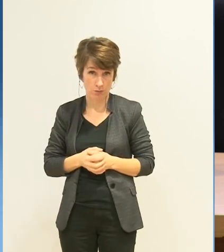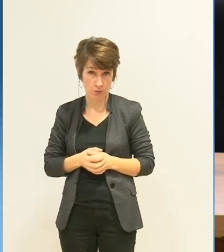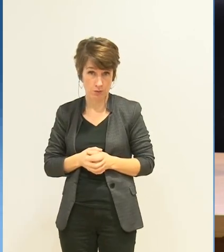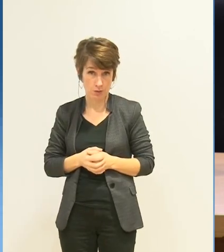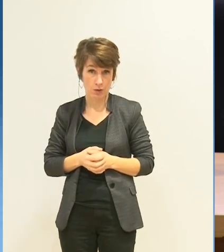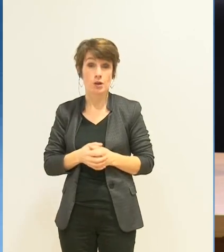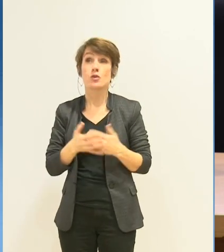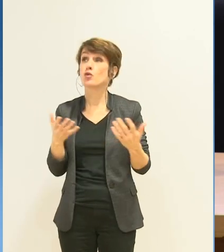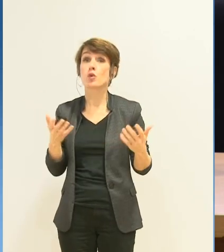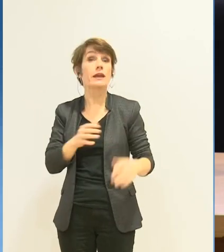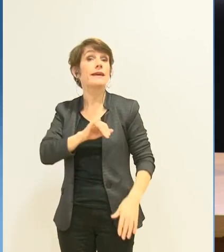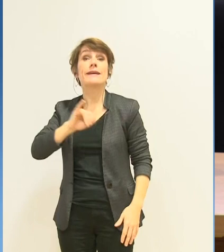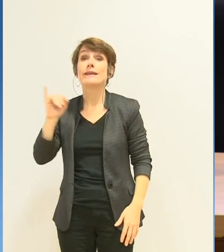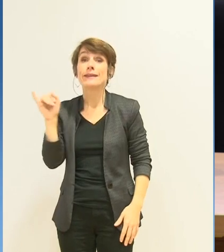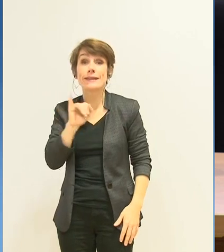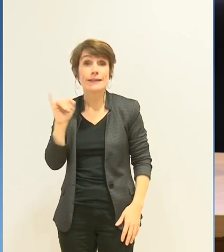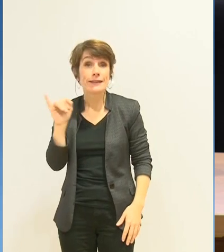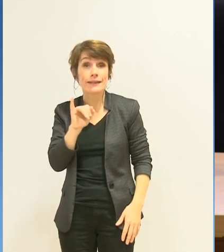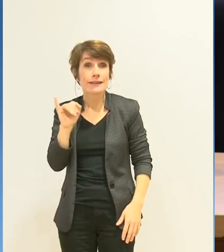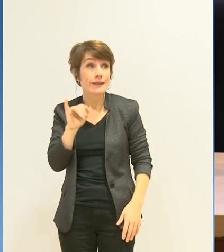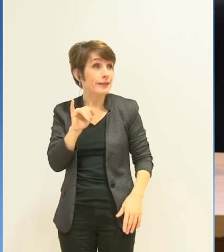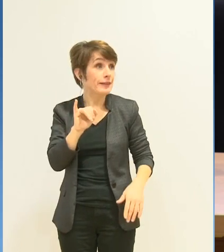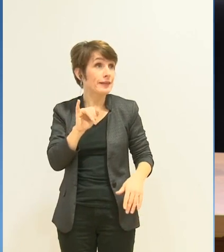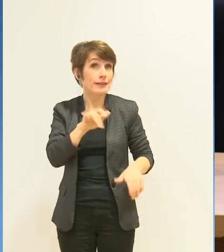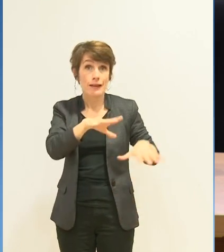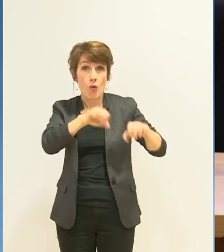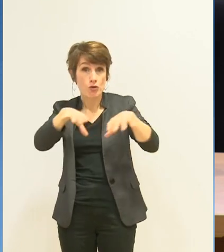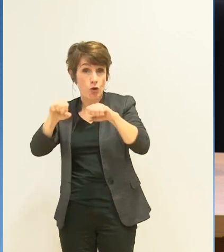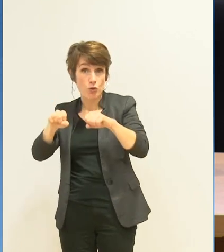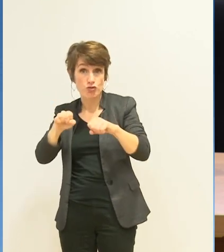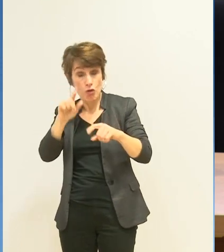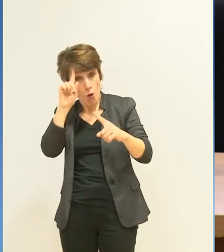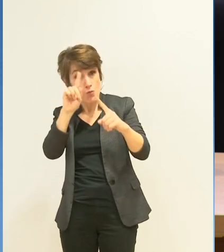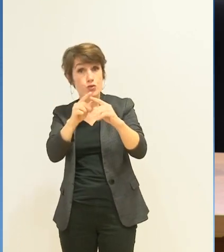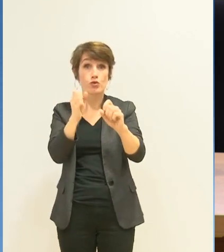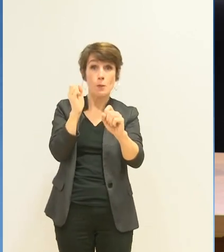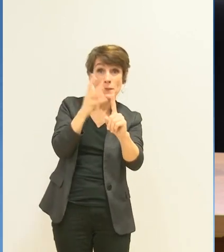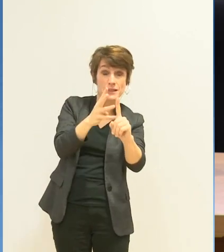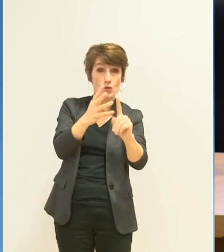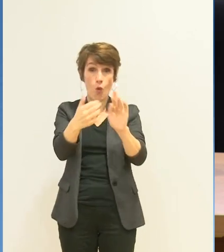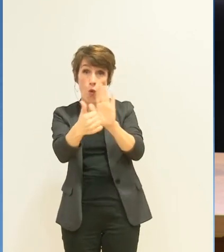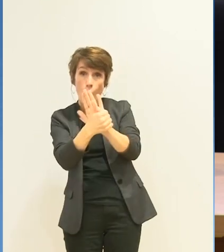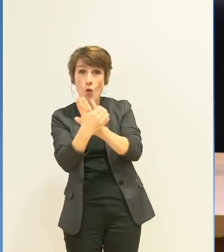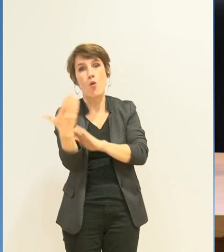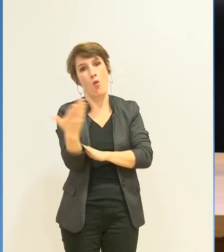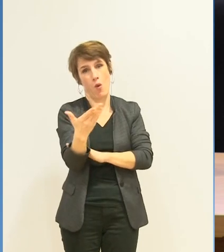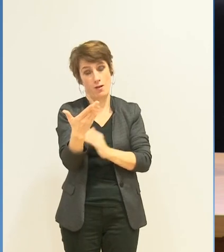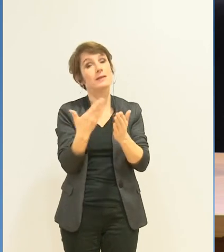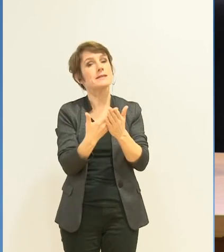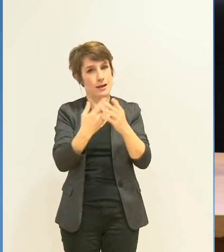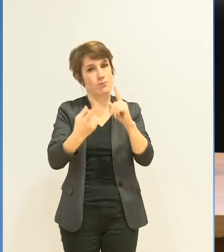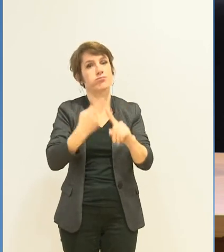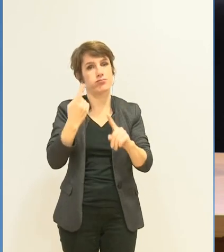quelle fonction quelle fonction on recrute mais on peut très bien être plus